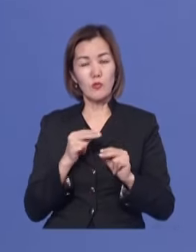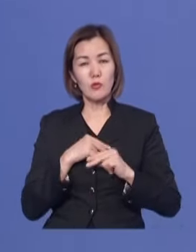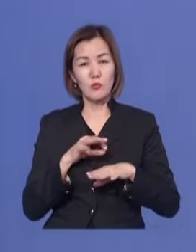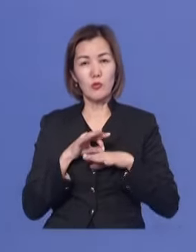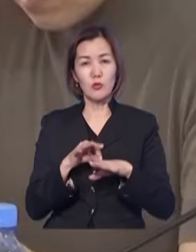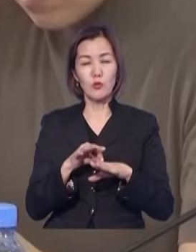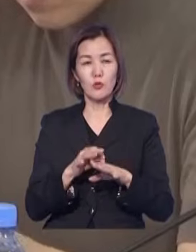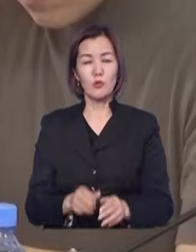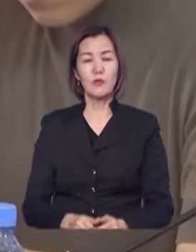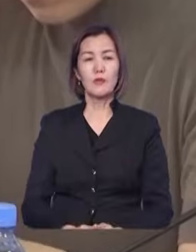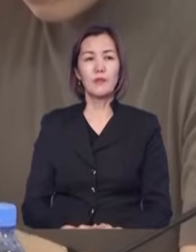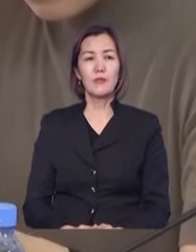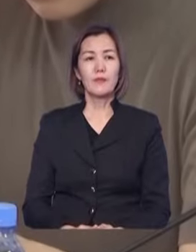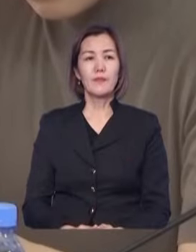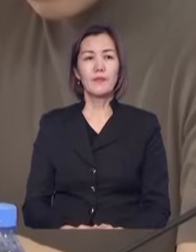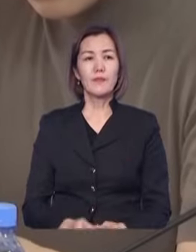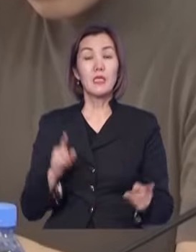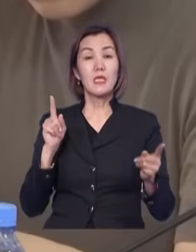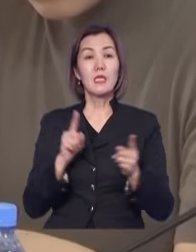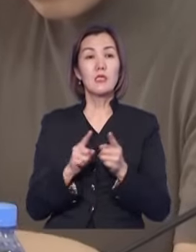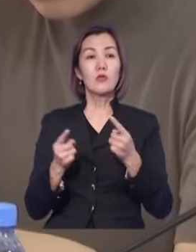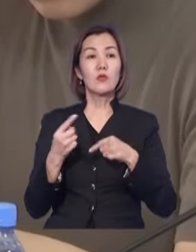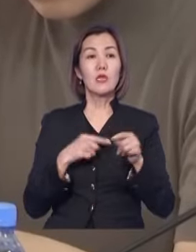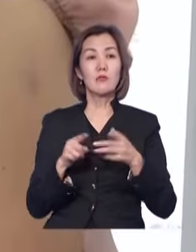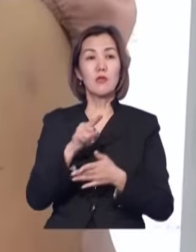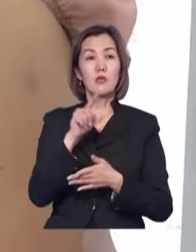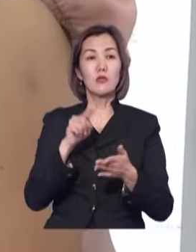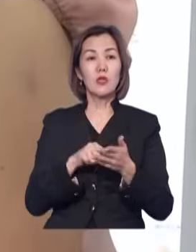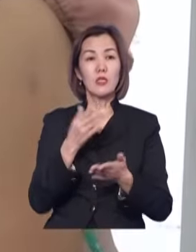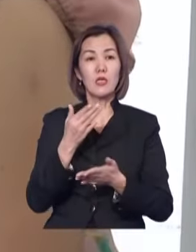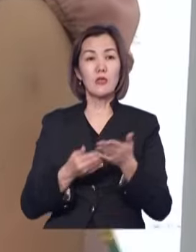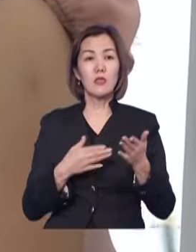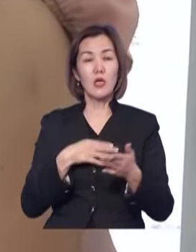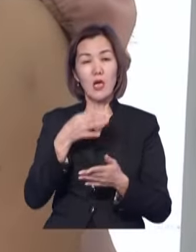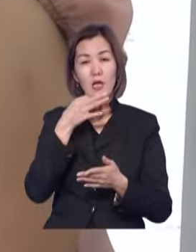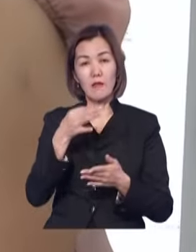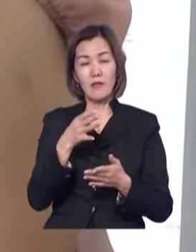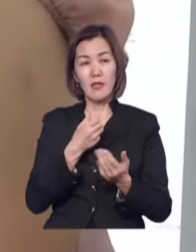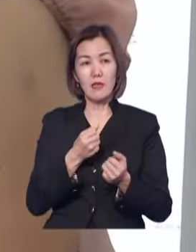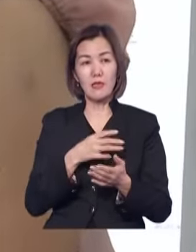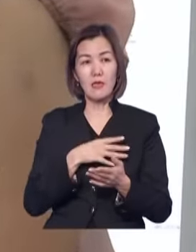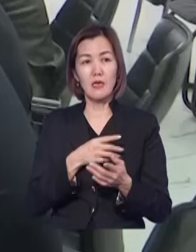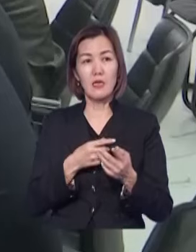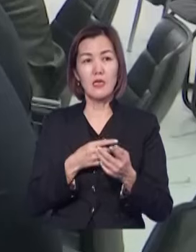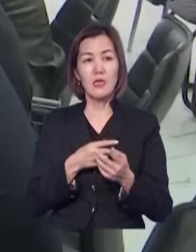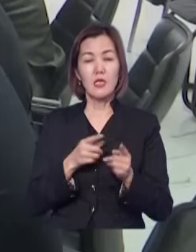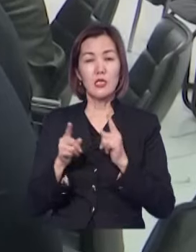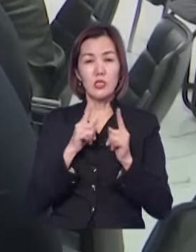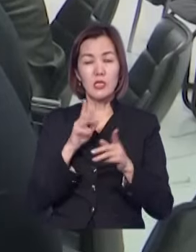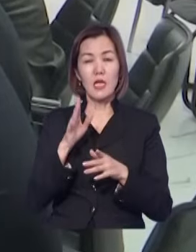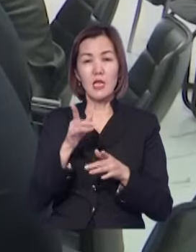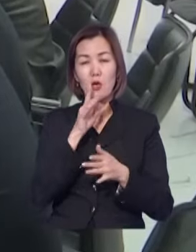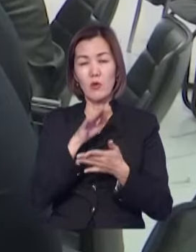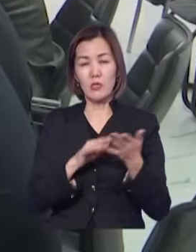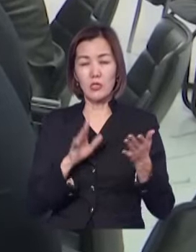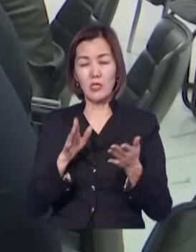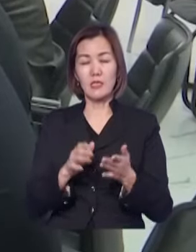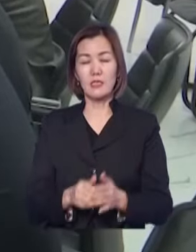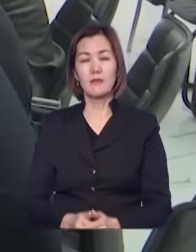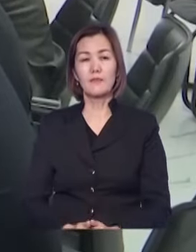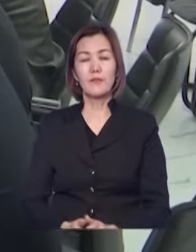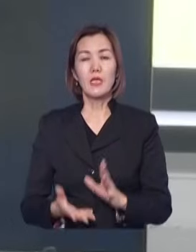жүргізу. Кездесуде кәсіпкерлер көкейтесті сұрақтарын қойып, тұшымды жауап алды. Олар мұндай жиындар алдағы уақытта да жалғасын тапса